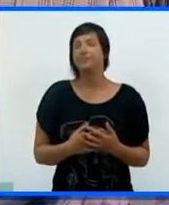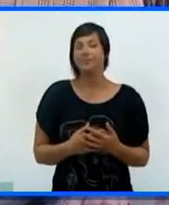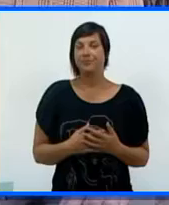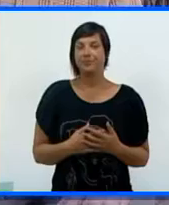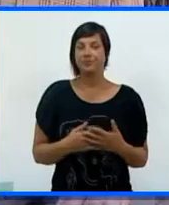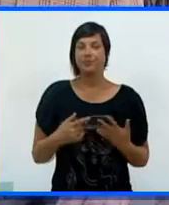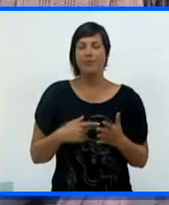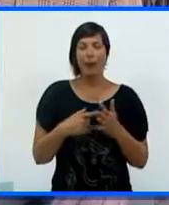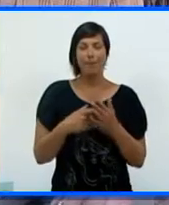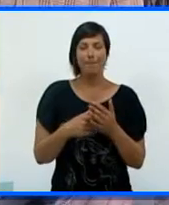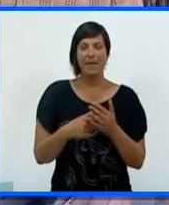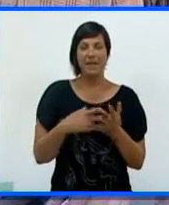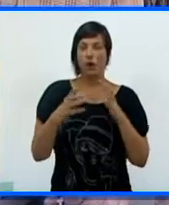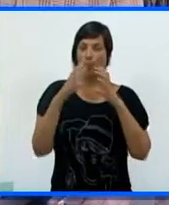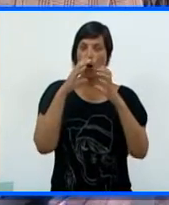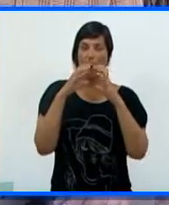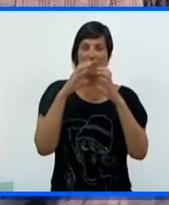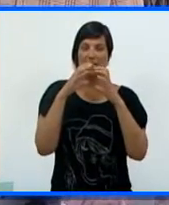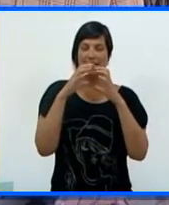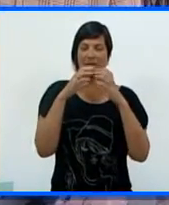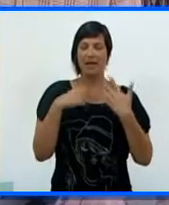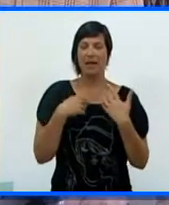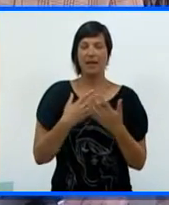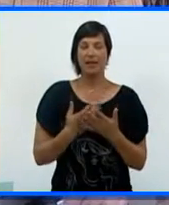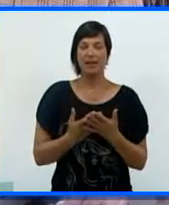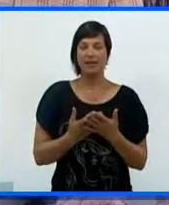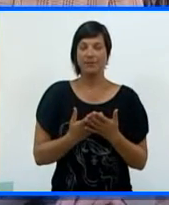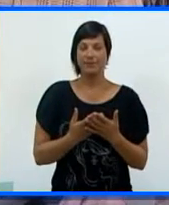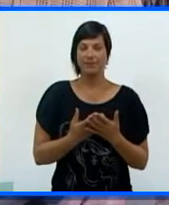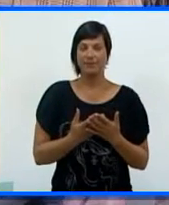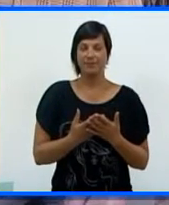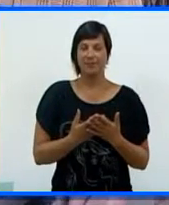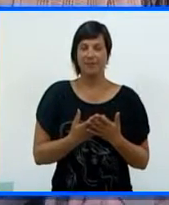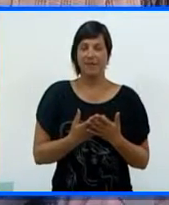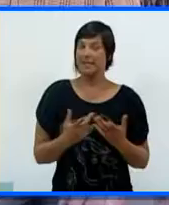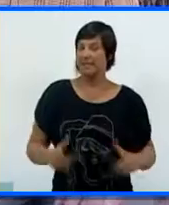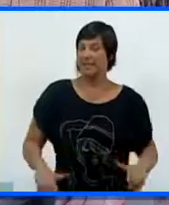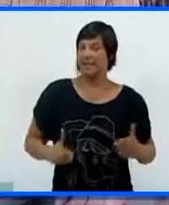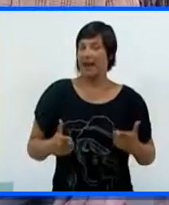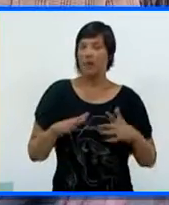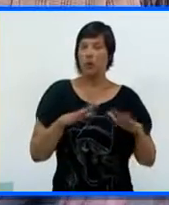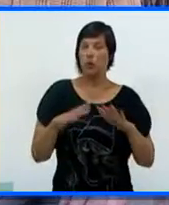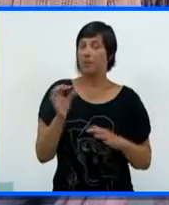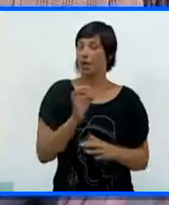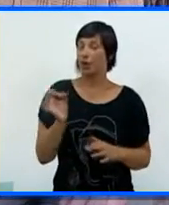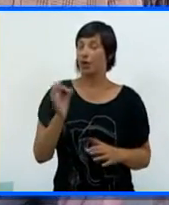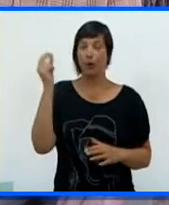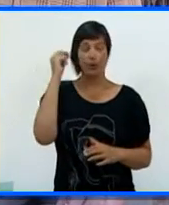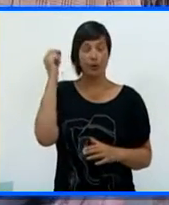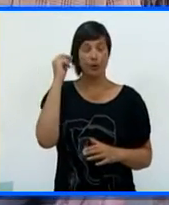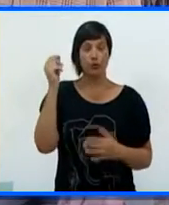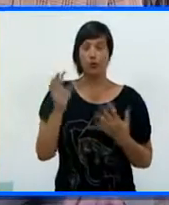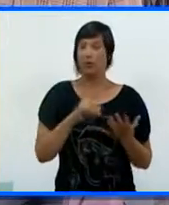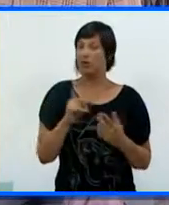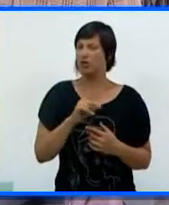najteže? Pa prilikom komuniciranja sa zdravim ljudima koji dobro čuju, oni